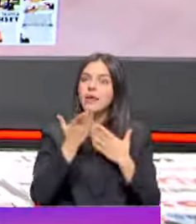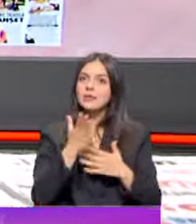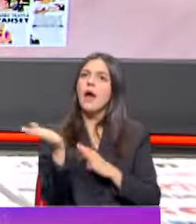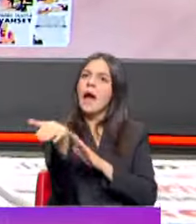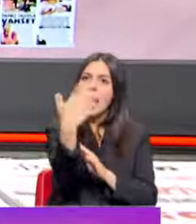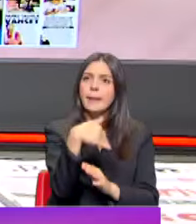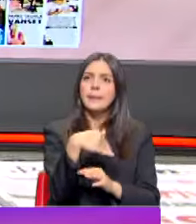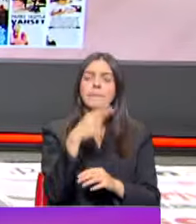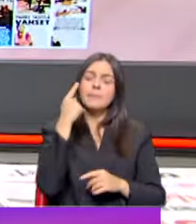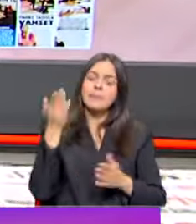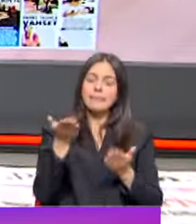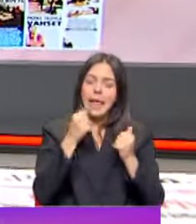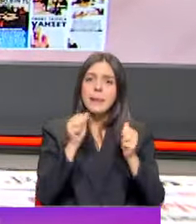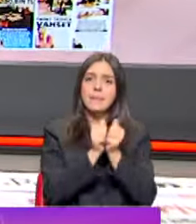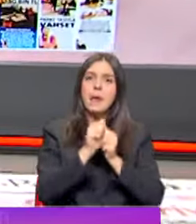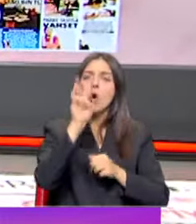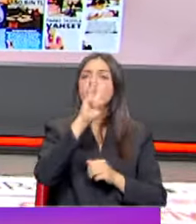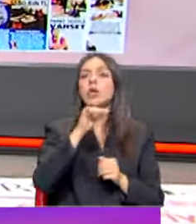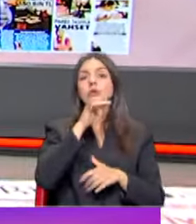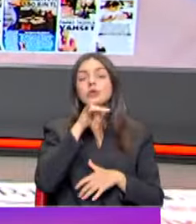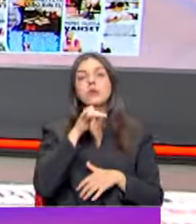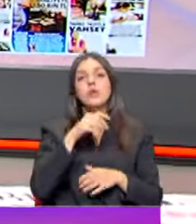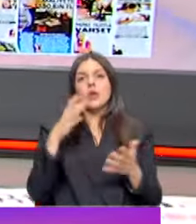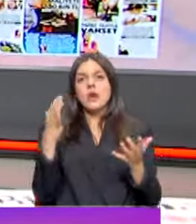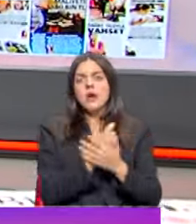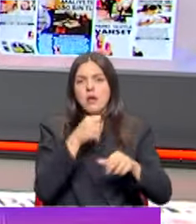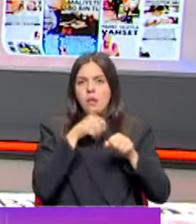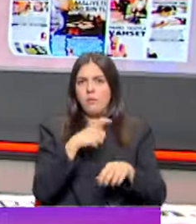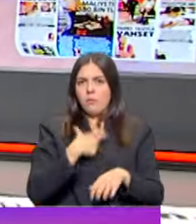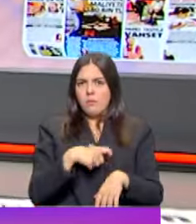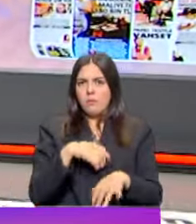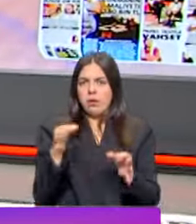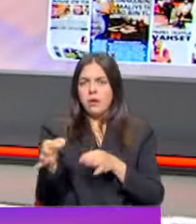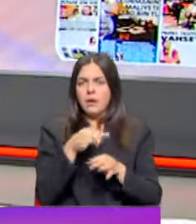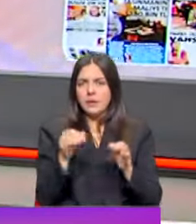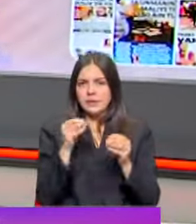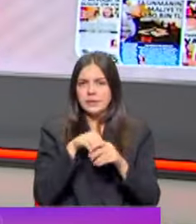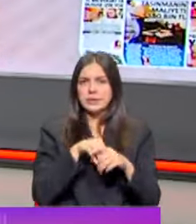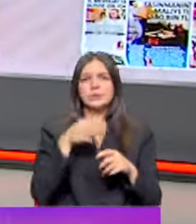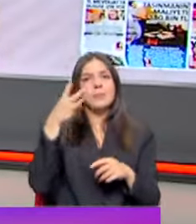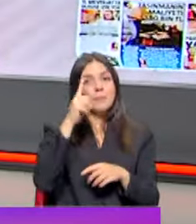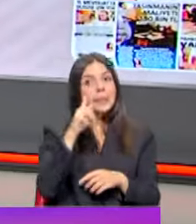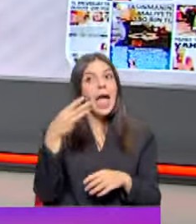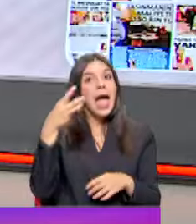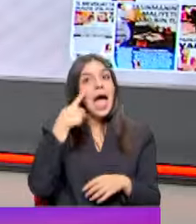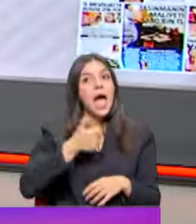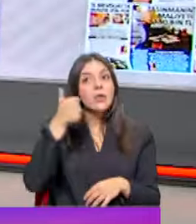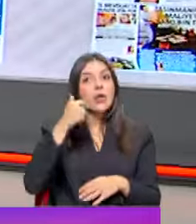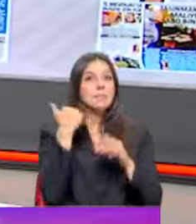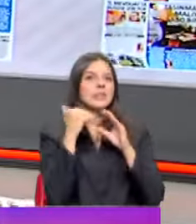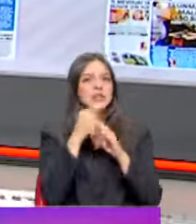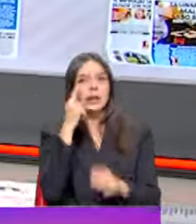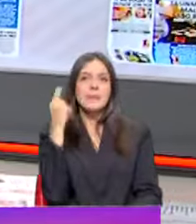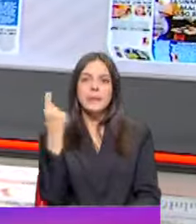Hadi gelin 30 Ağustos Zafer Bayramı özel etkinliği için bir de Cumhurbaşkanı Erdoğan'ın vurgularına ve